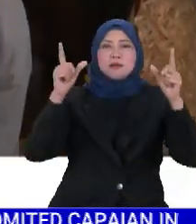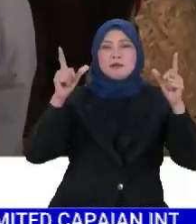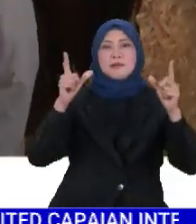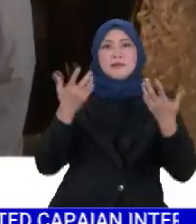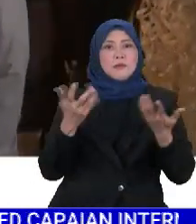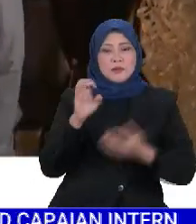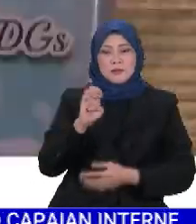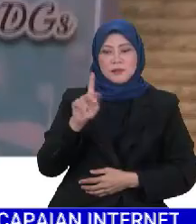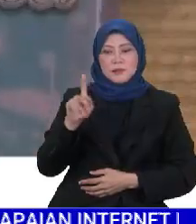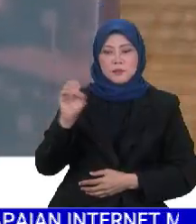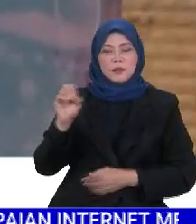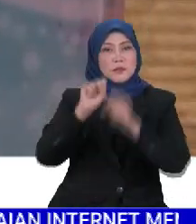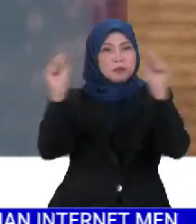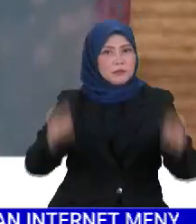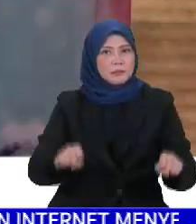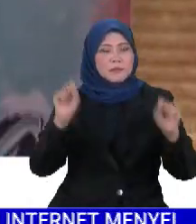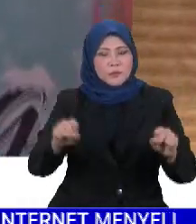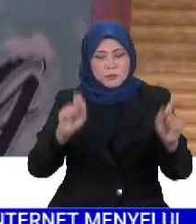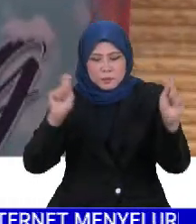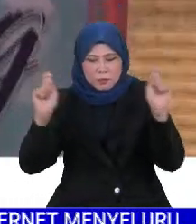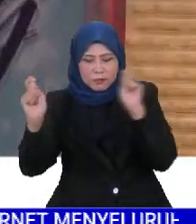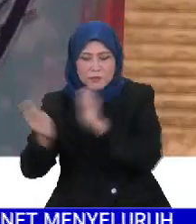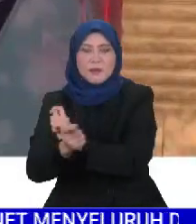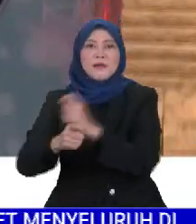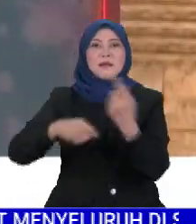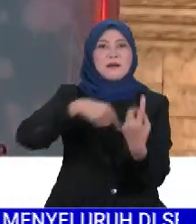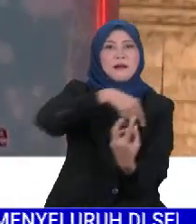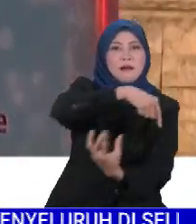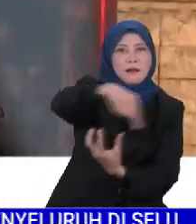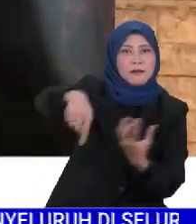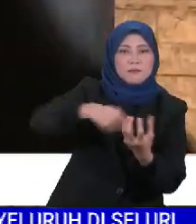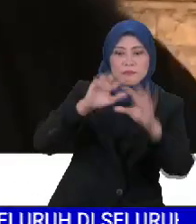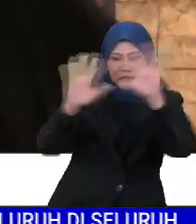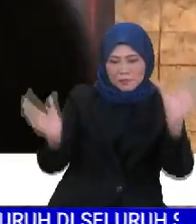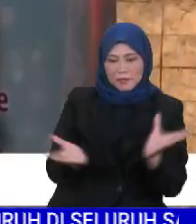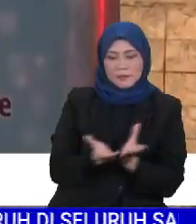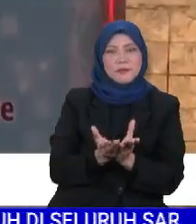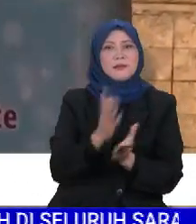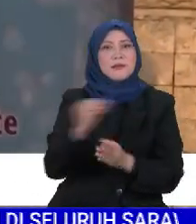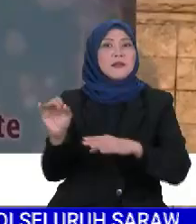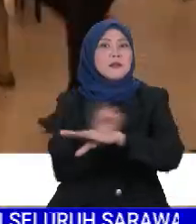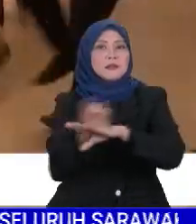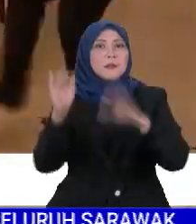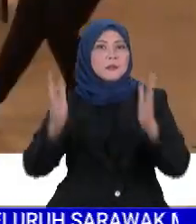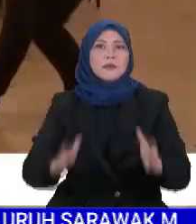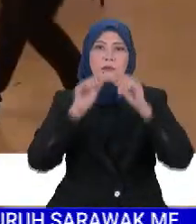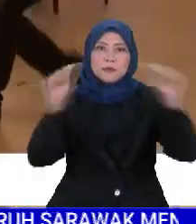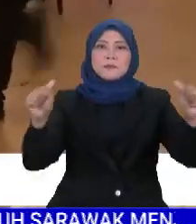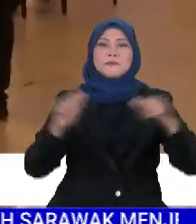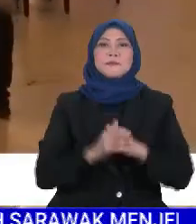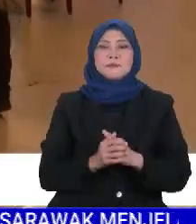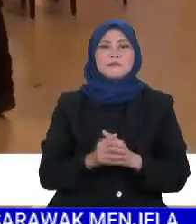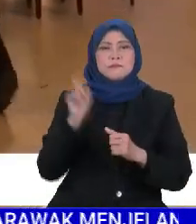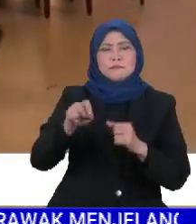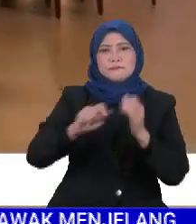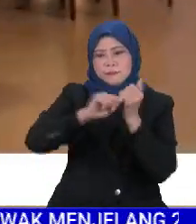dinamik ekosistem dan kebolehubahan alam sekitar dalam kalangan kerajaan, industri serta orang awam. Ia juga bermatlamat untuk meningkatkan